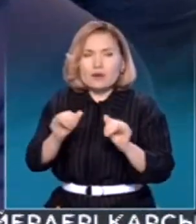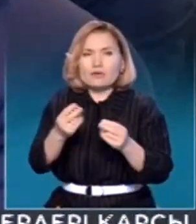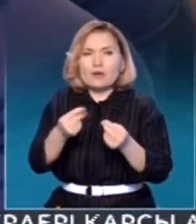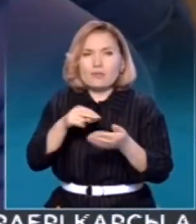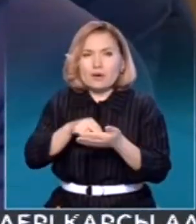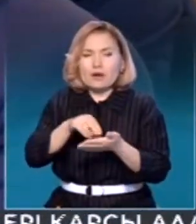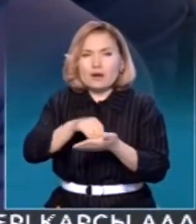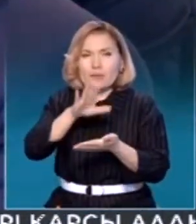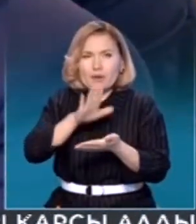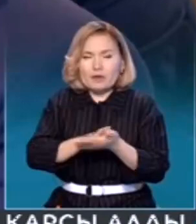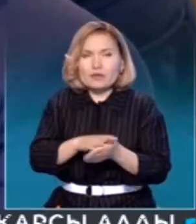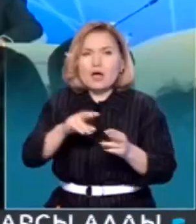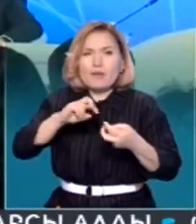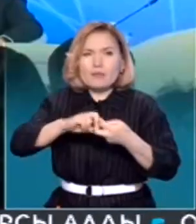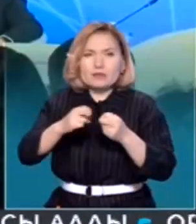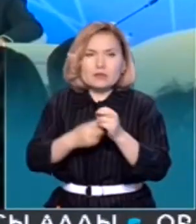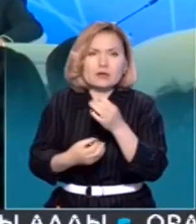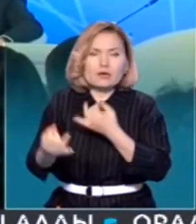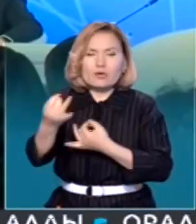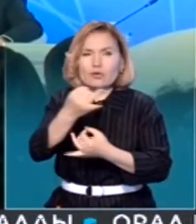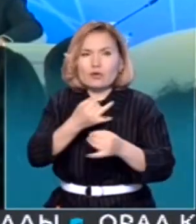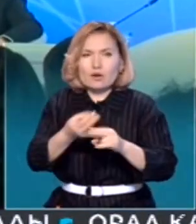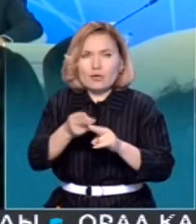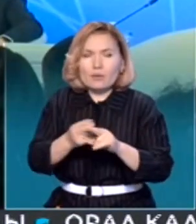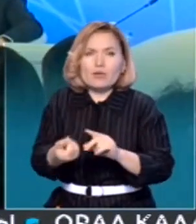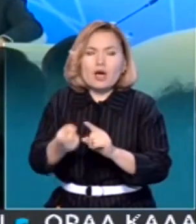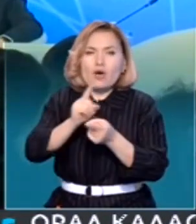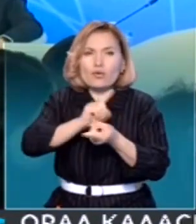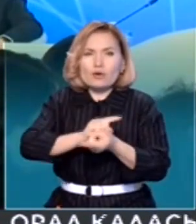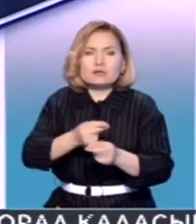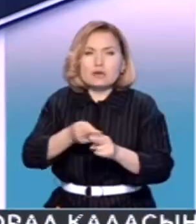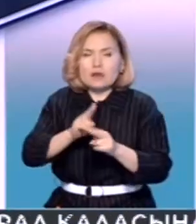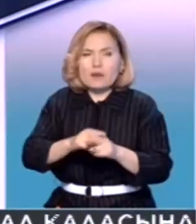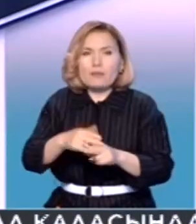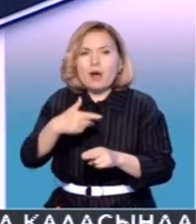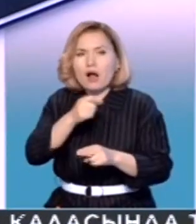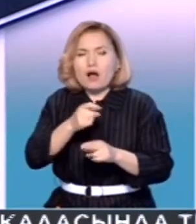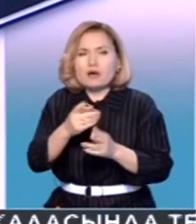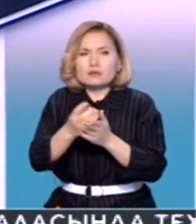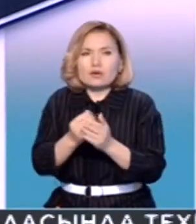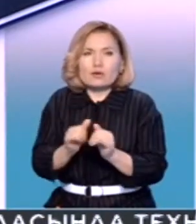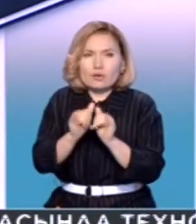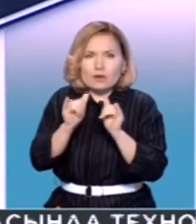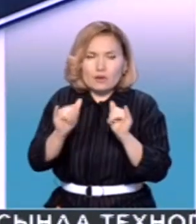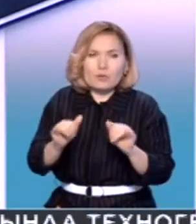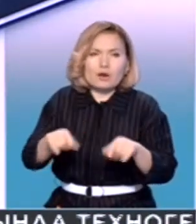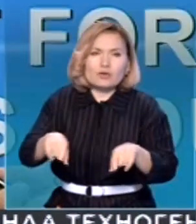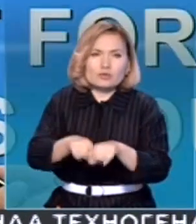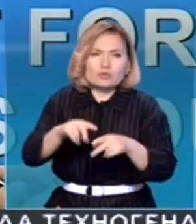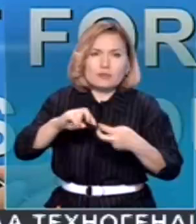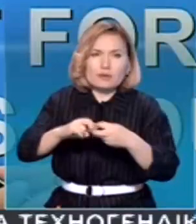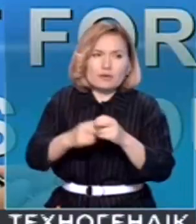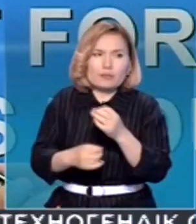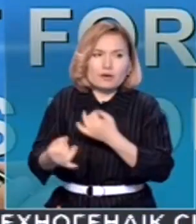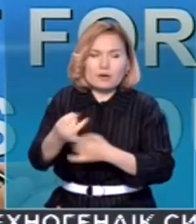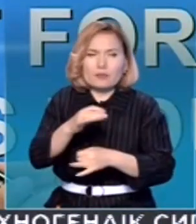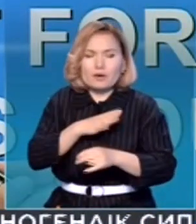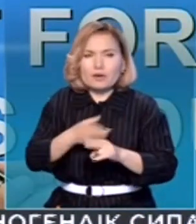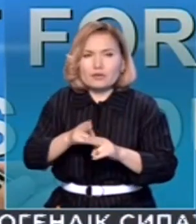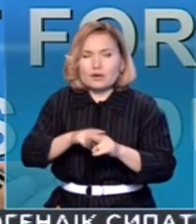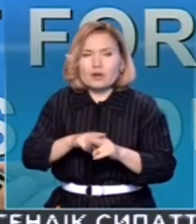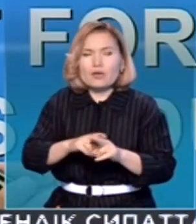және рентабелдік мәселелер талқыланды. Өзгерістер тауарлық газдың қосымша ресурстарын ашуға түрткі болады дейді мамандар. Формуларды